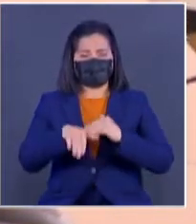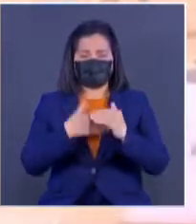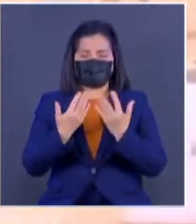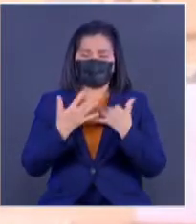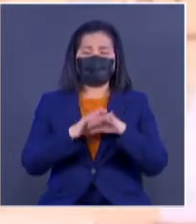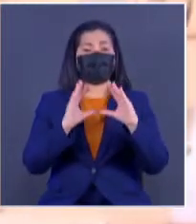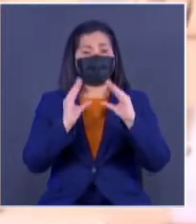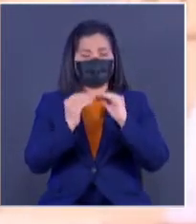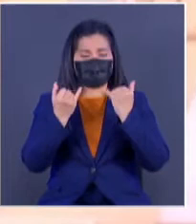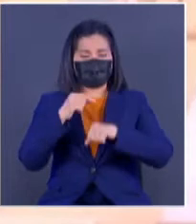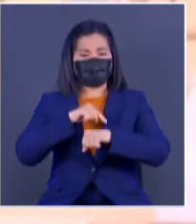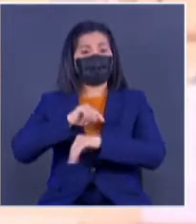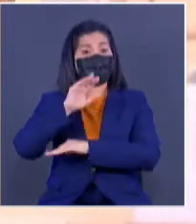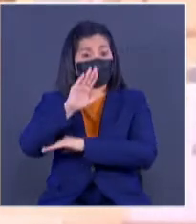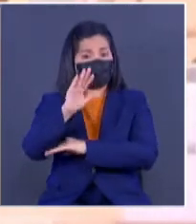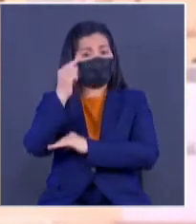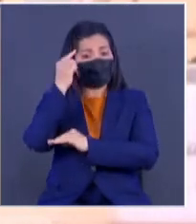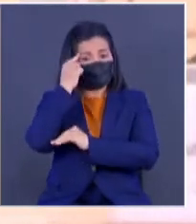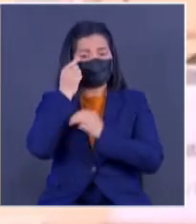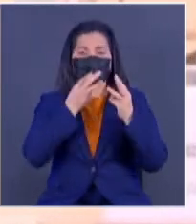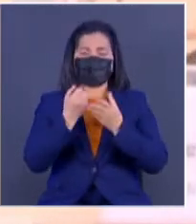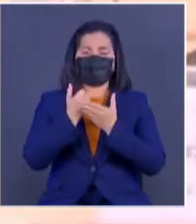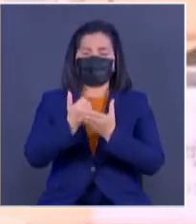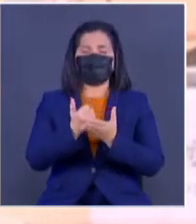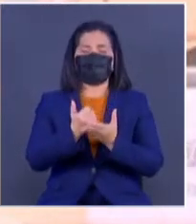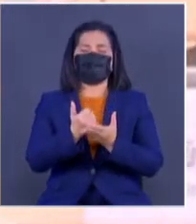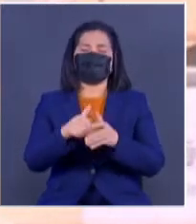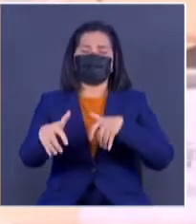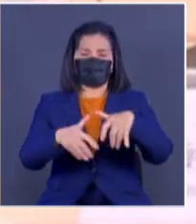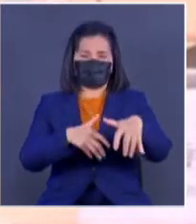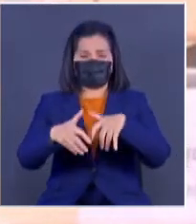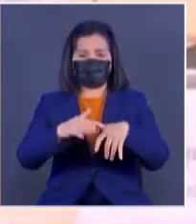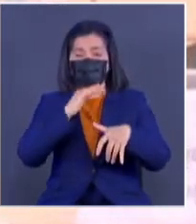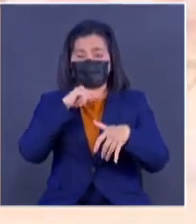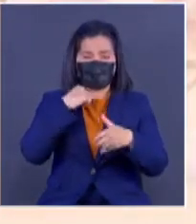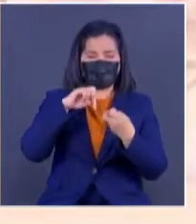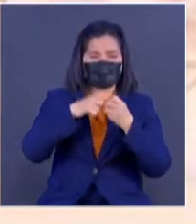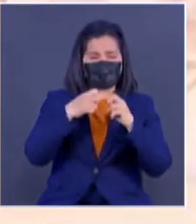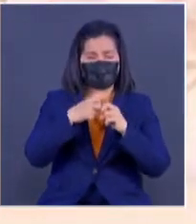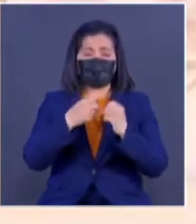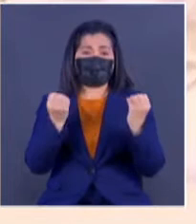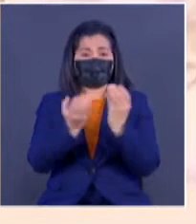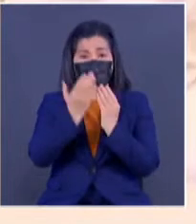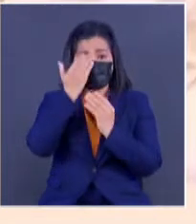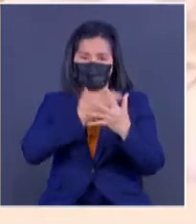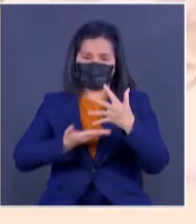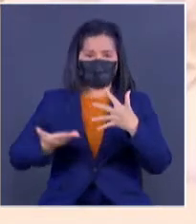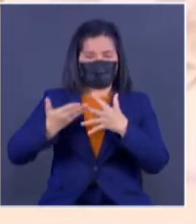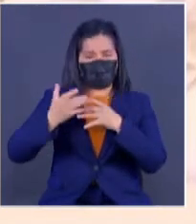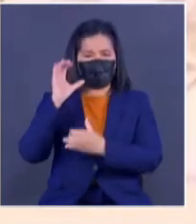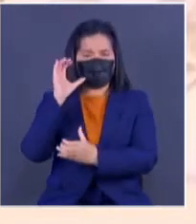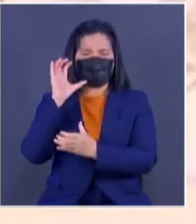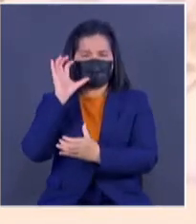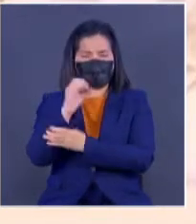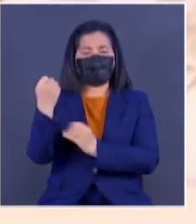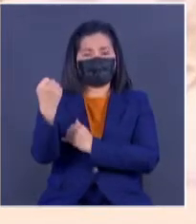ะประชุมกันในช่วงบ่ายนะครับเพื่อหามาตรการดูแลและเยียวยาประชาชนที่ได้รับผลกระทบจากคำสั่งการยกระดับการควบคุมการแพร่ระบา